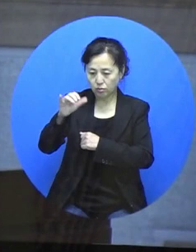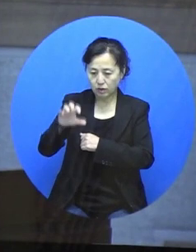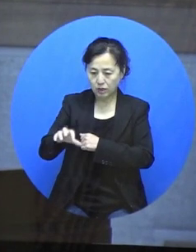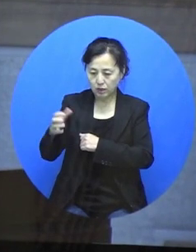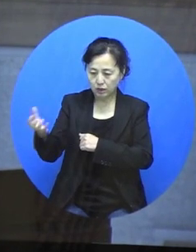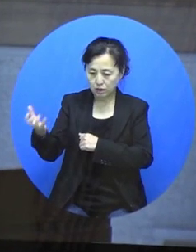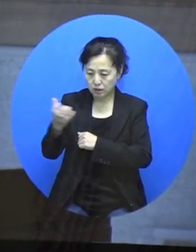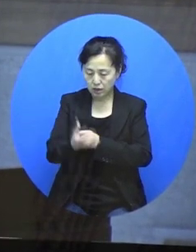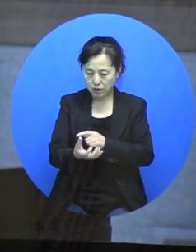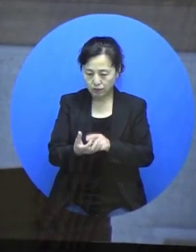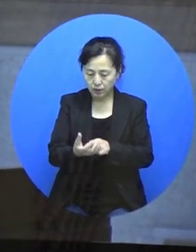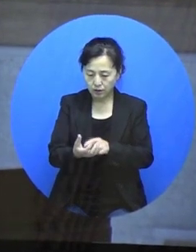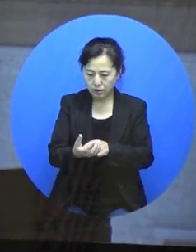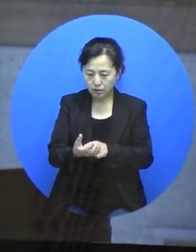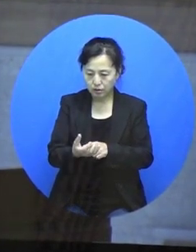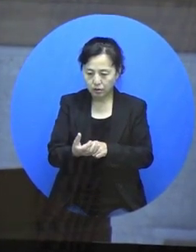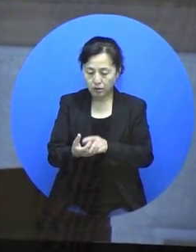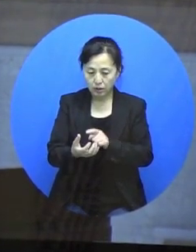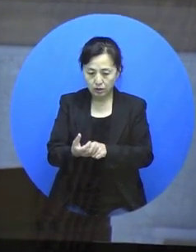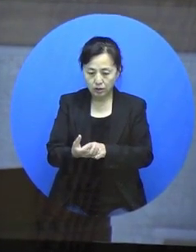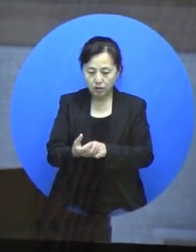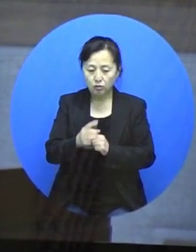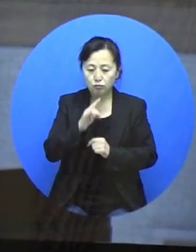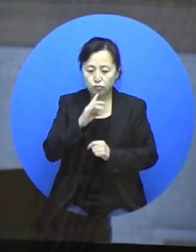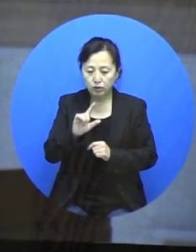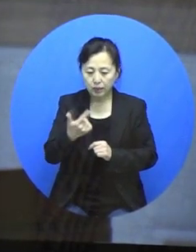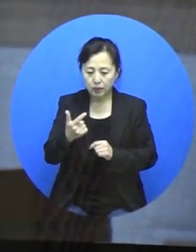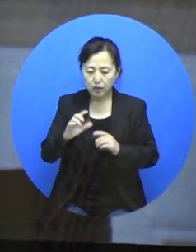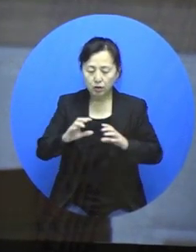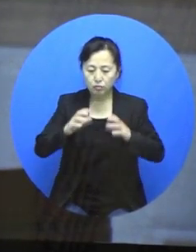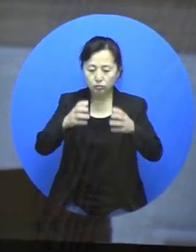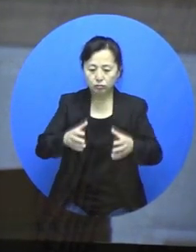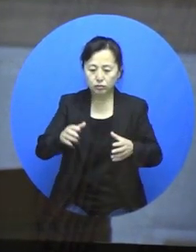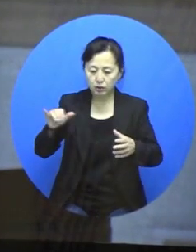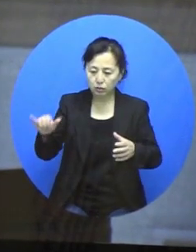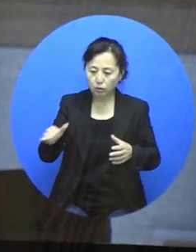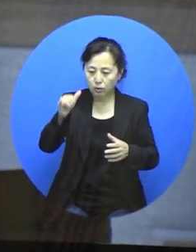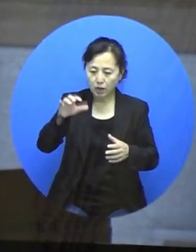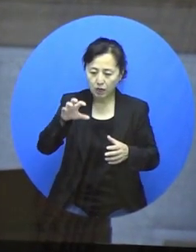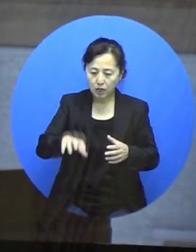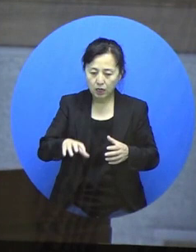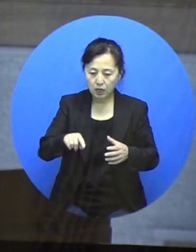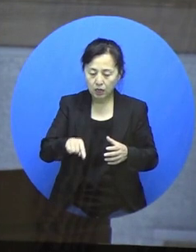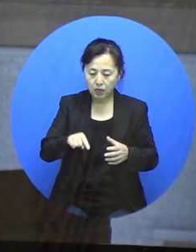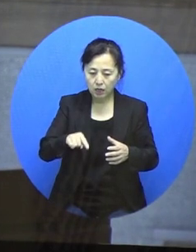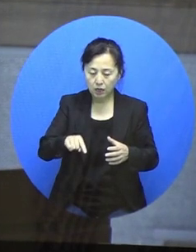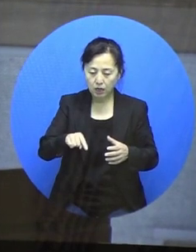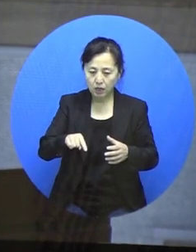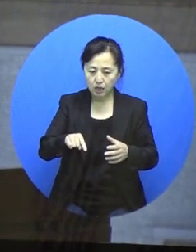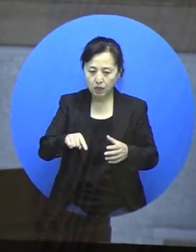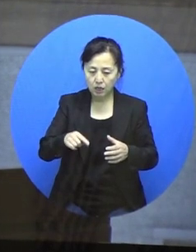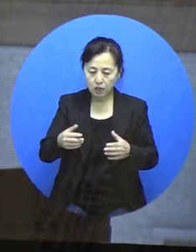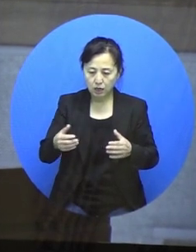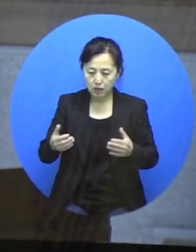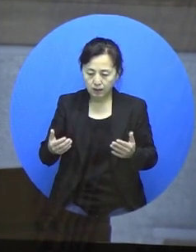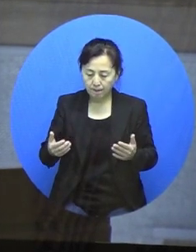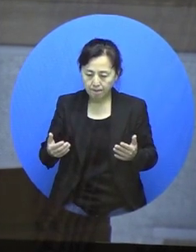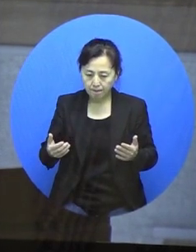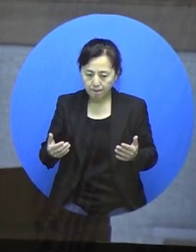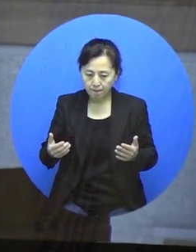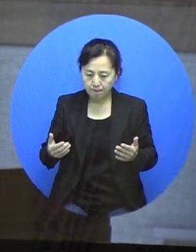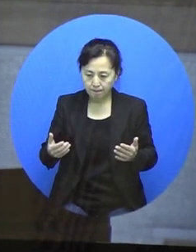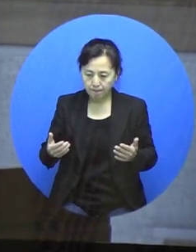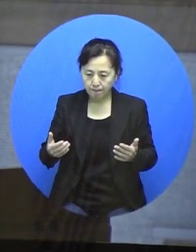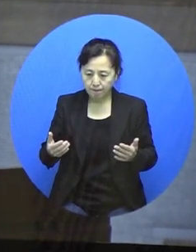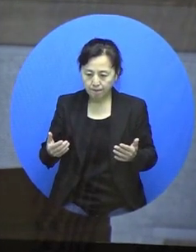거기에 국제공항이 얹어졌는데도 불구하고 국제공항으로 인해서 인천시가 대도약을 했습니다. 경제적으로